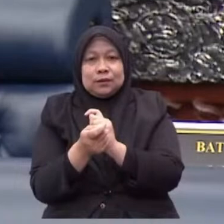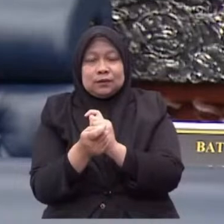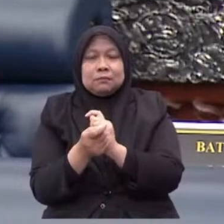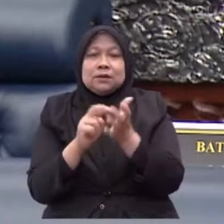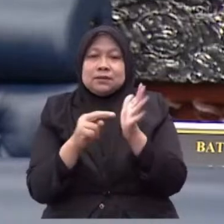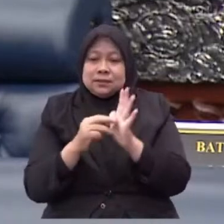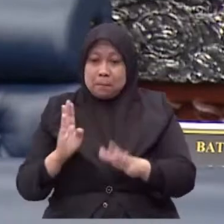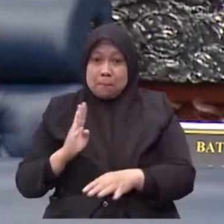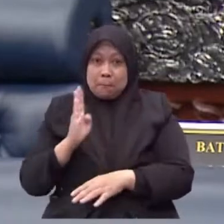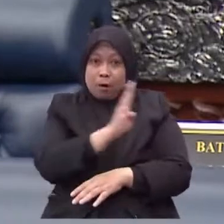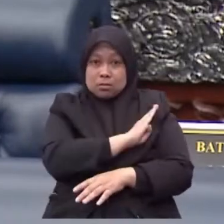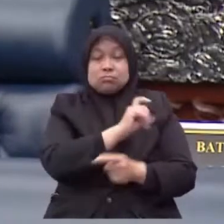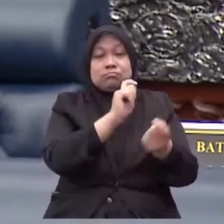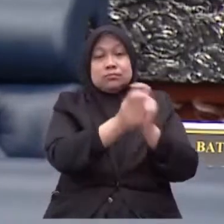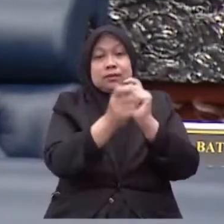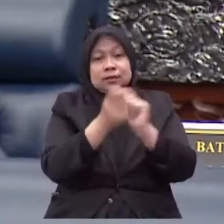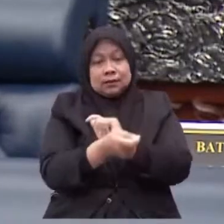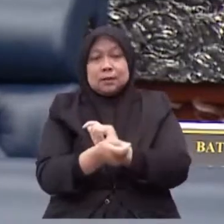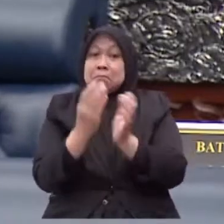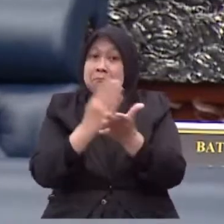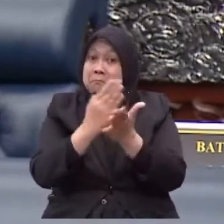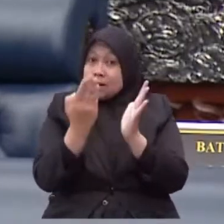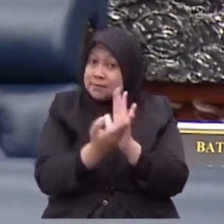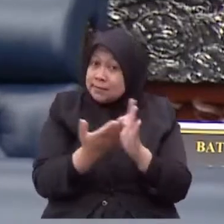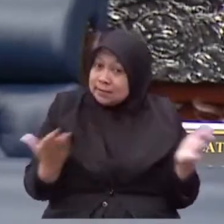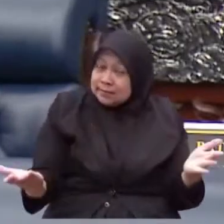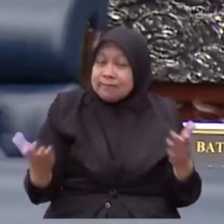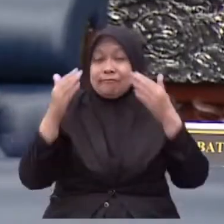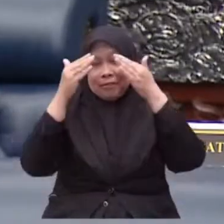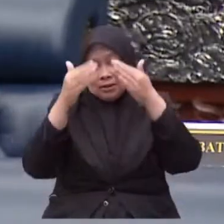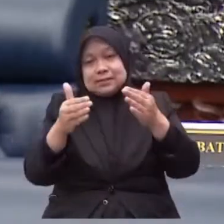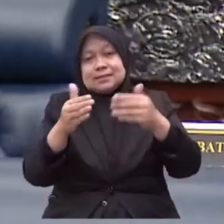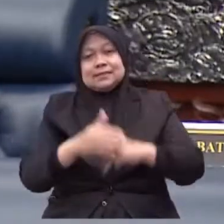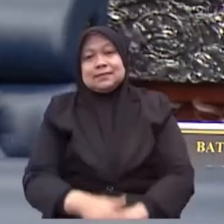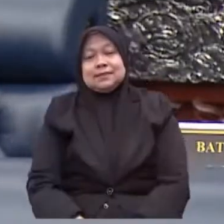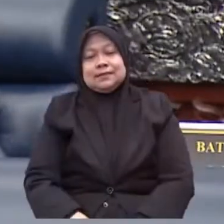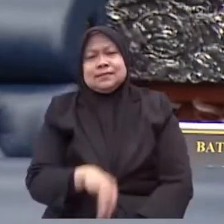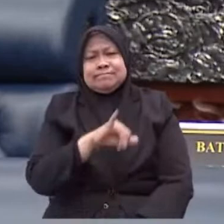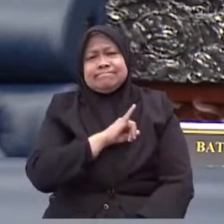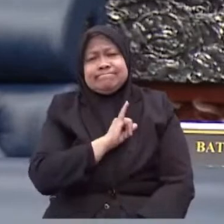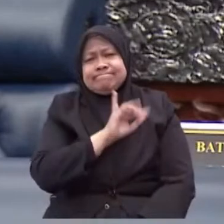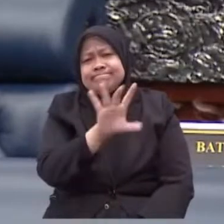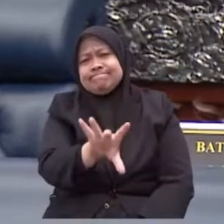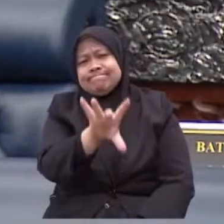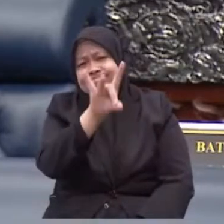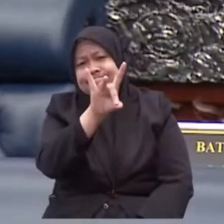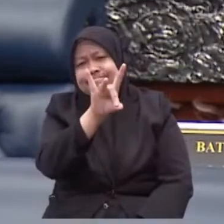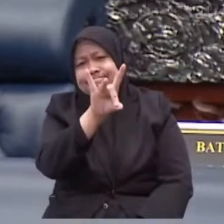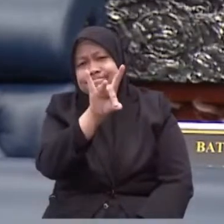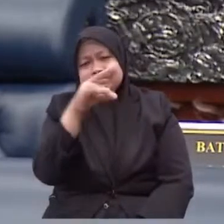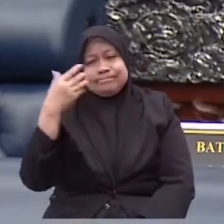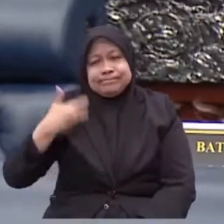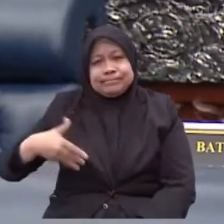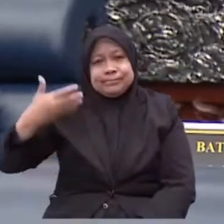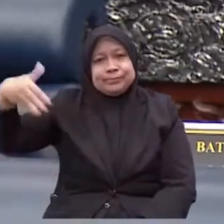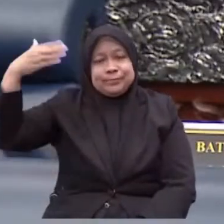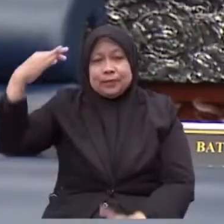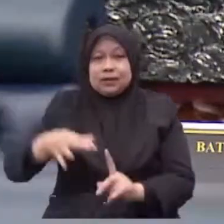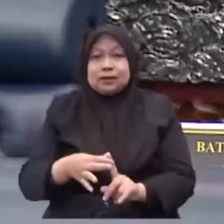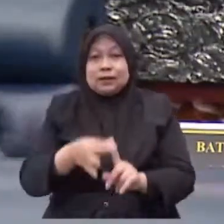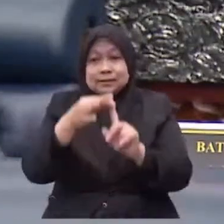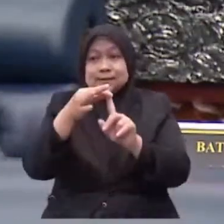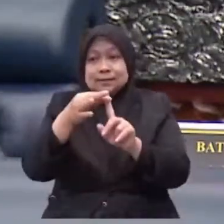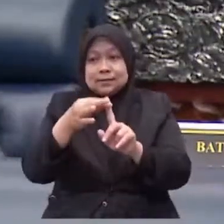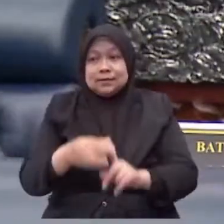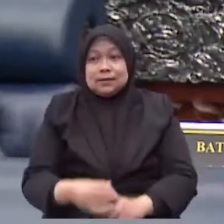bot members dengan izin budget juga dan fokus saya nggak petik satu peristiwa saja khas